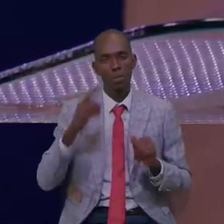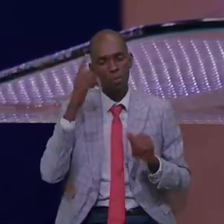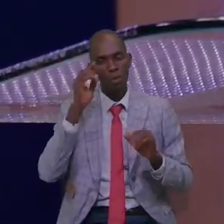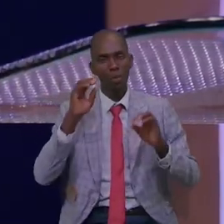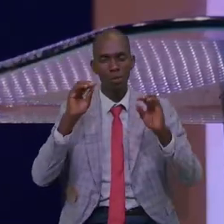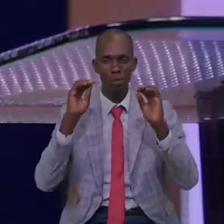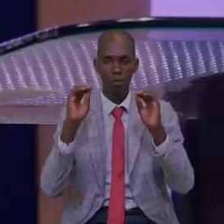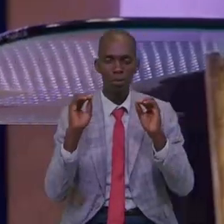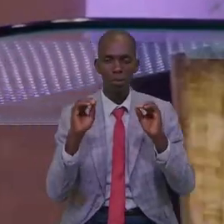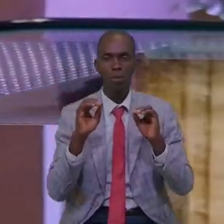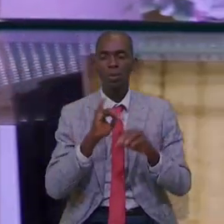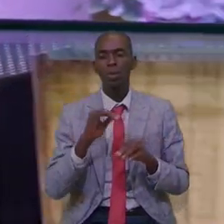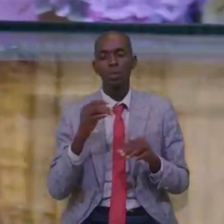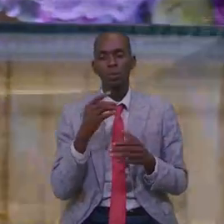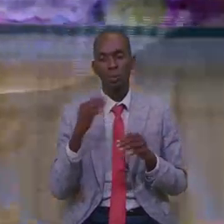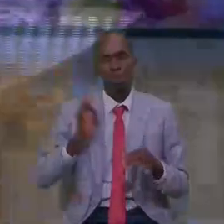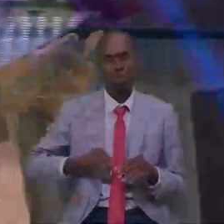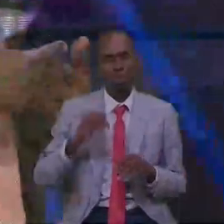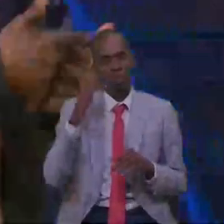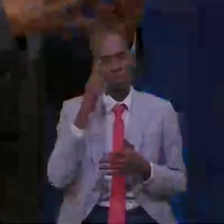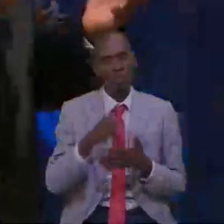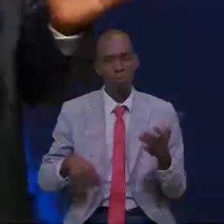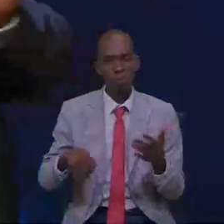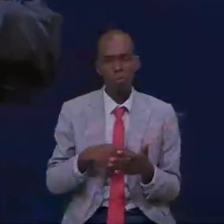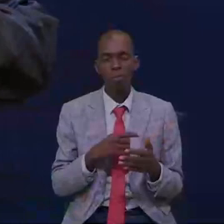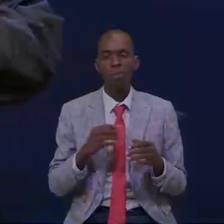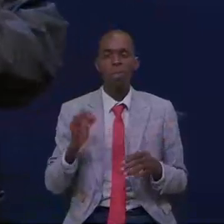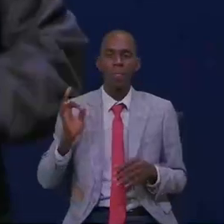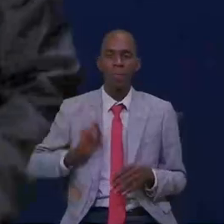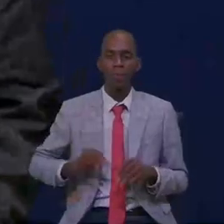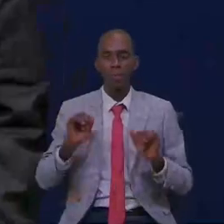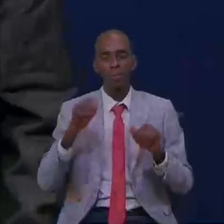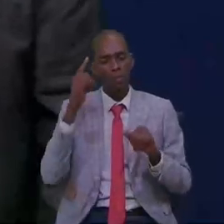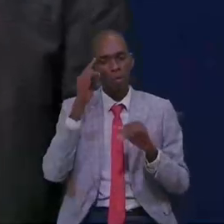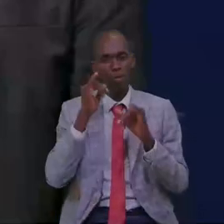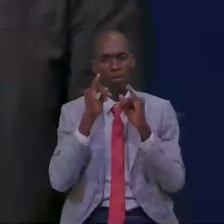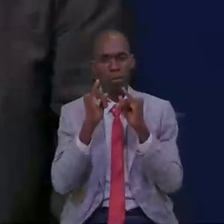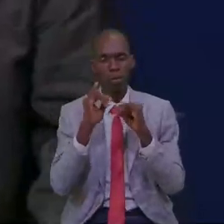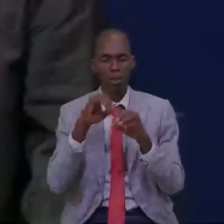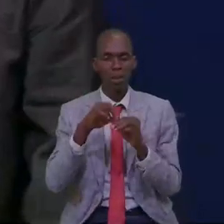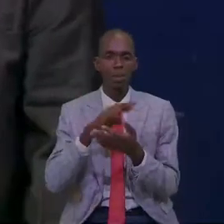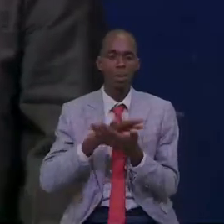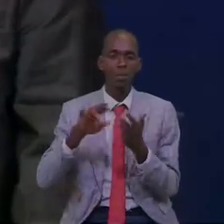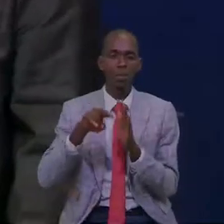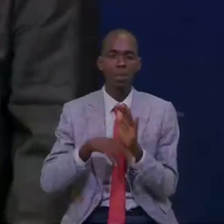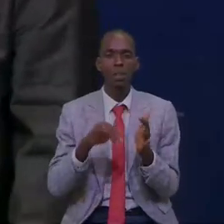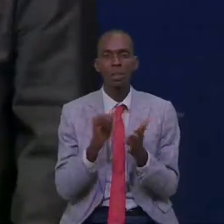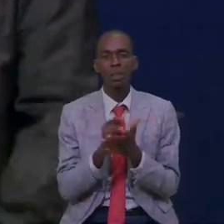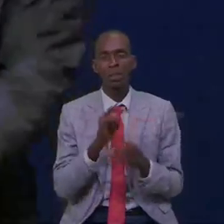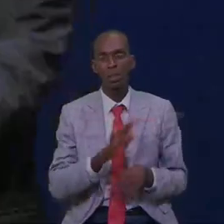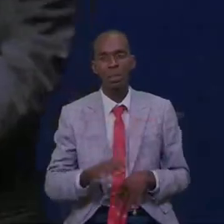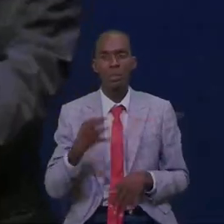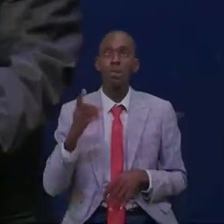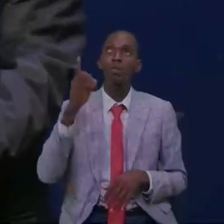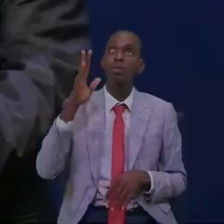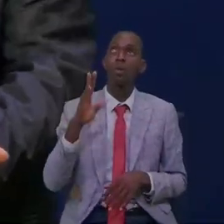est profitable pour enseigner, pour corriger, pour instruire afin que